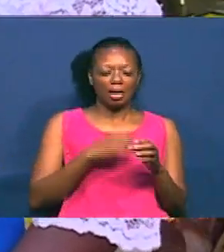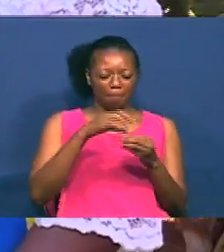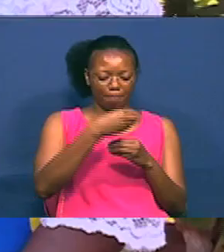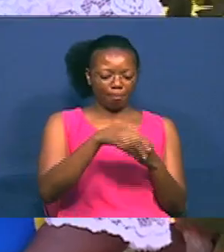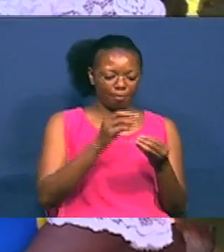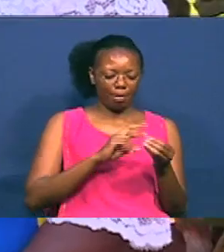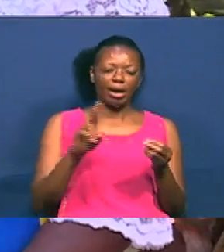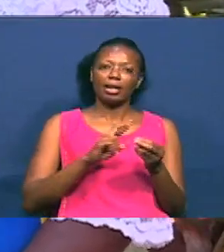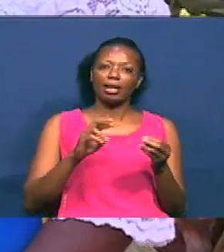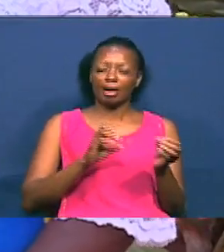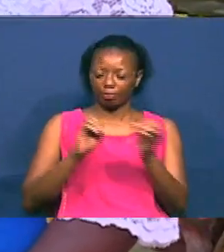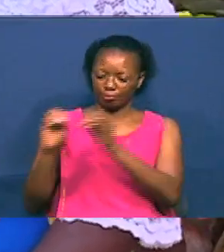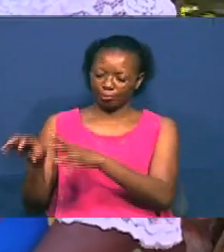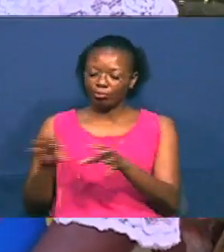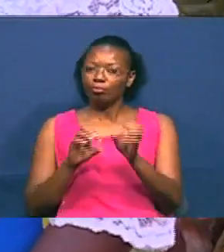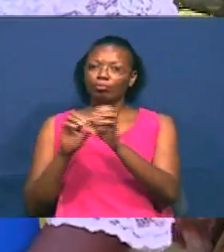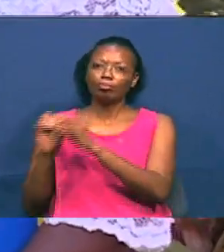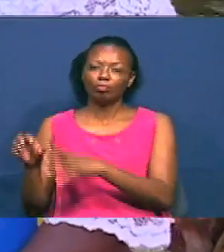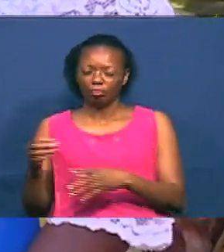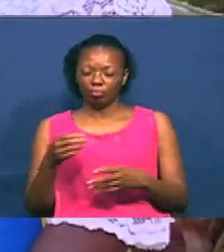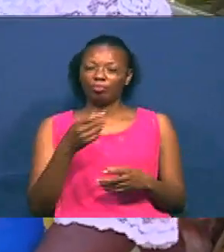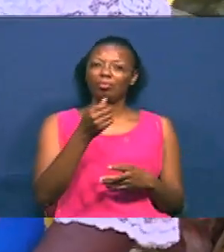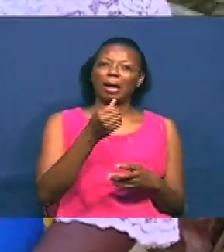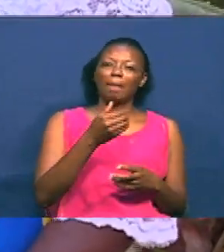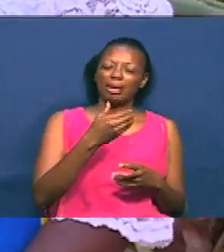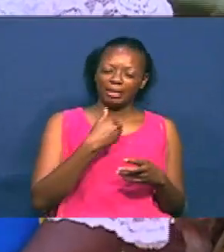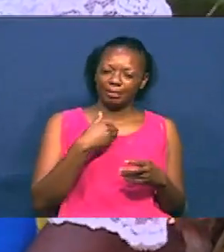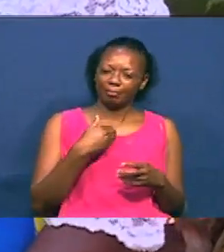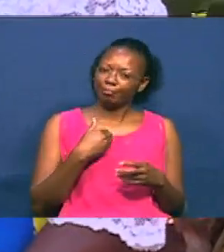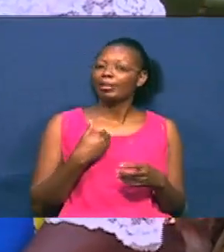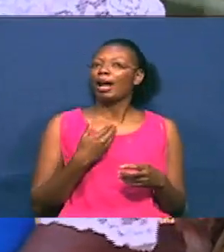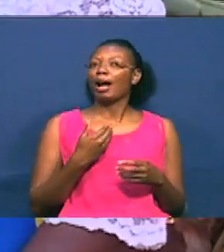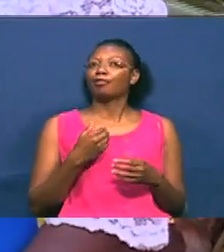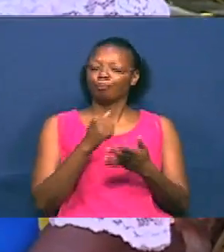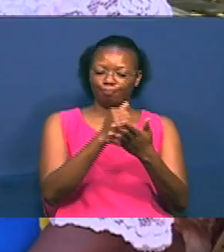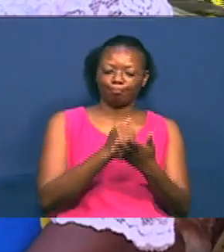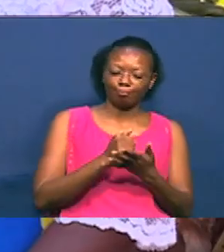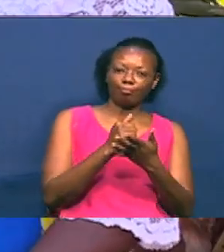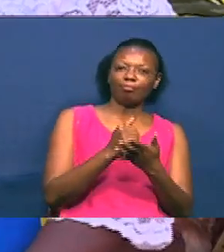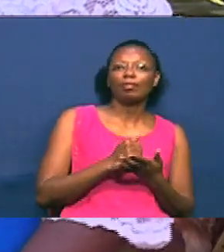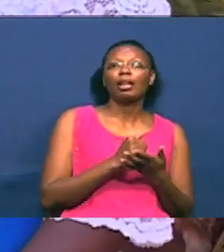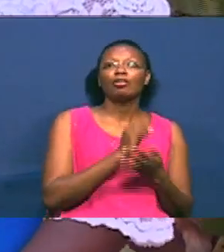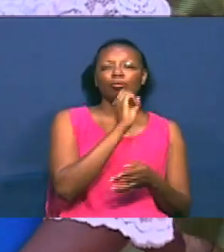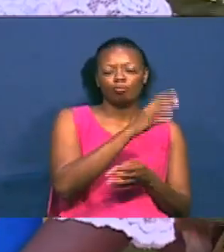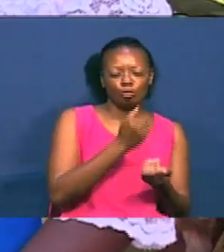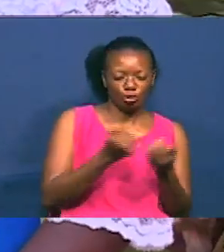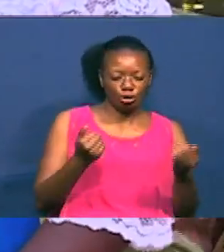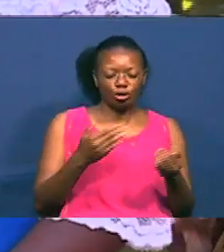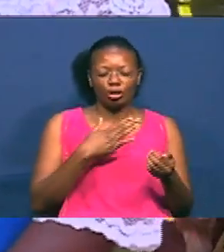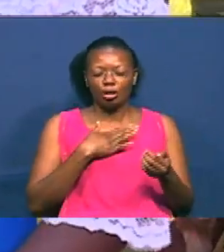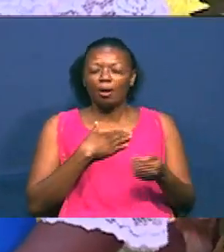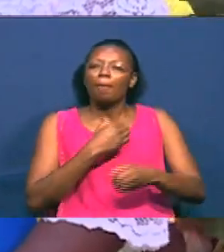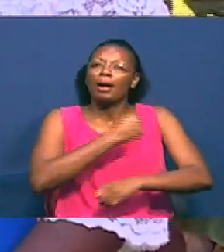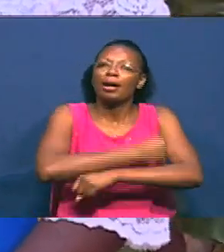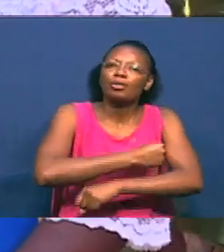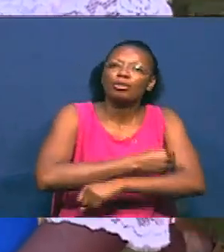ndizi zikikomaa mimi huwa nawauzia, ninapata pesa. Ninapopata pesa inanisaidia hata kufundisha watoto